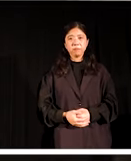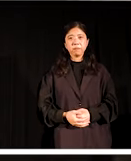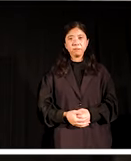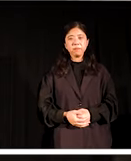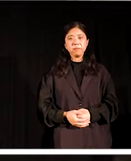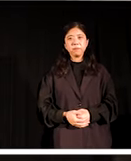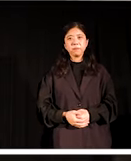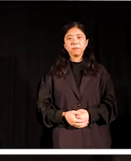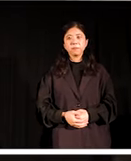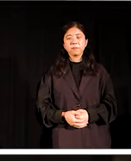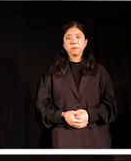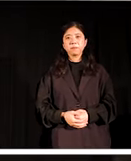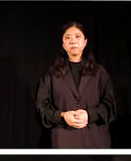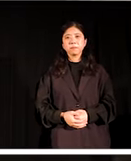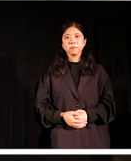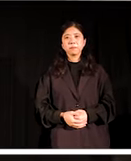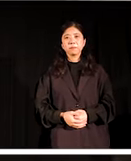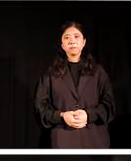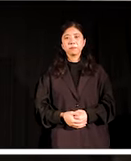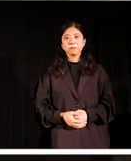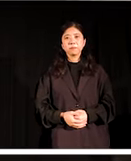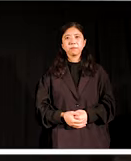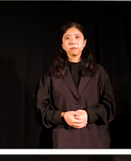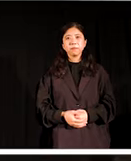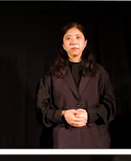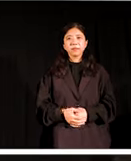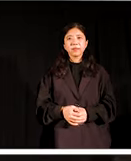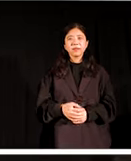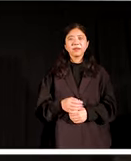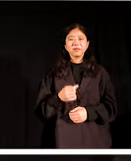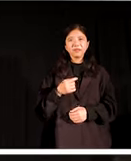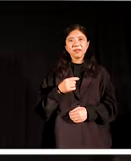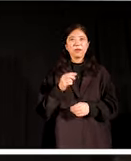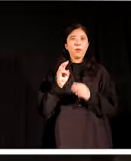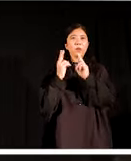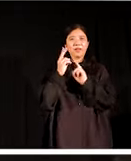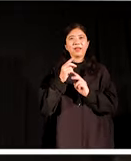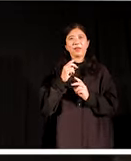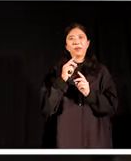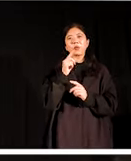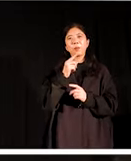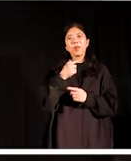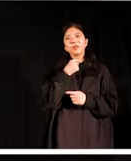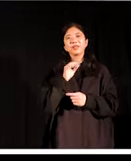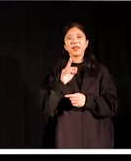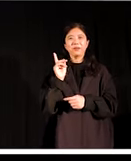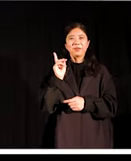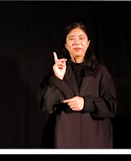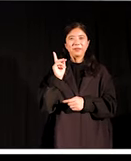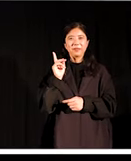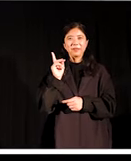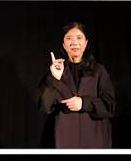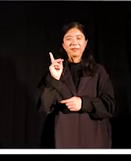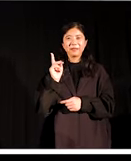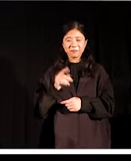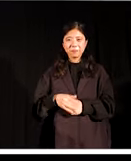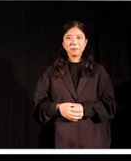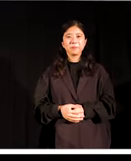ますでですねあの私好きな沖縄のことはナンクルナイサってあるんですけどナンクルナイサの本当の意味ってマウ系